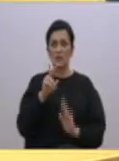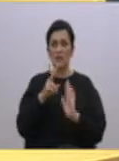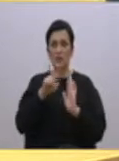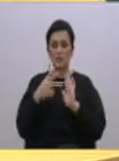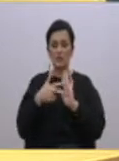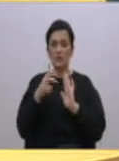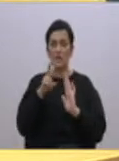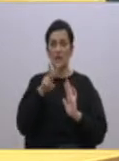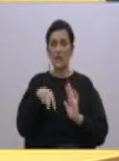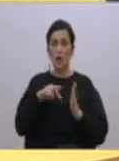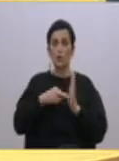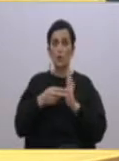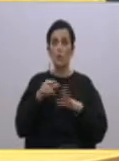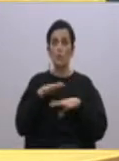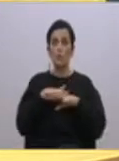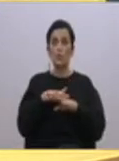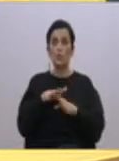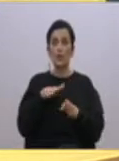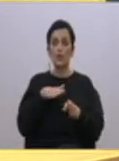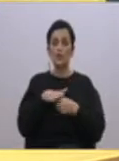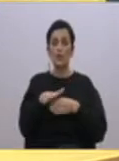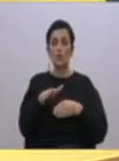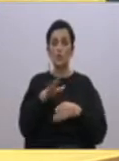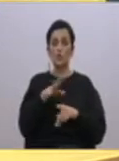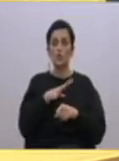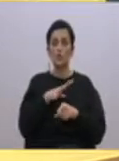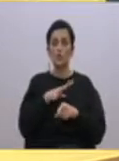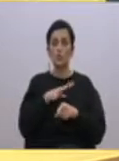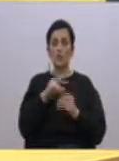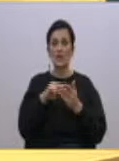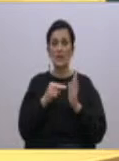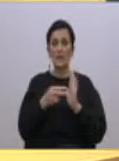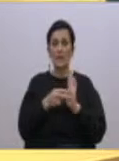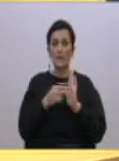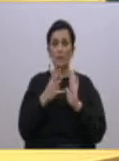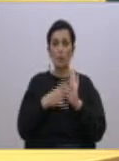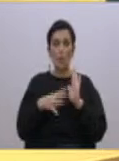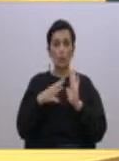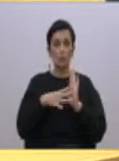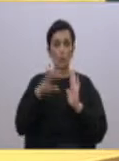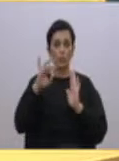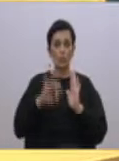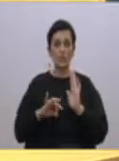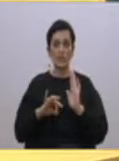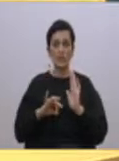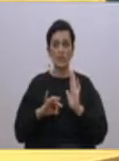11.800.000 ლარი, ხოლო ბიუჯეტის შესრულებამ შეადგინა გეგმის 99%.